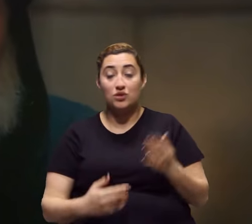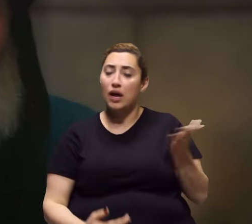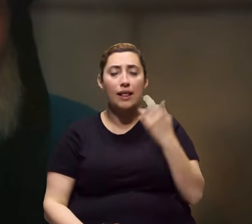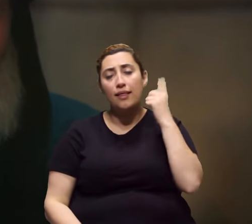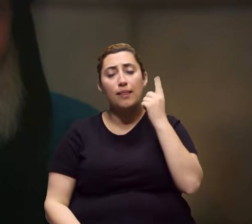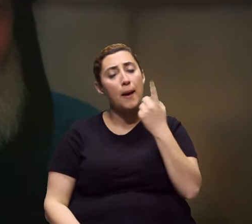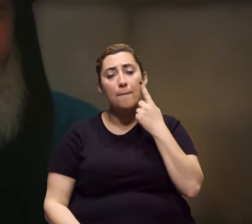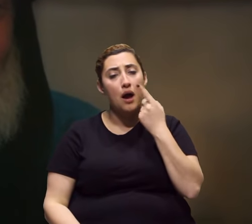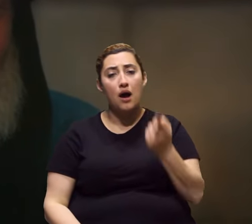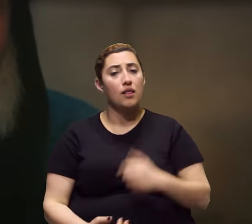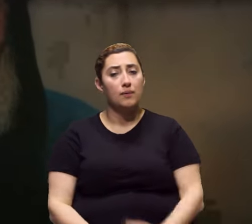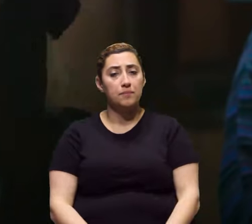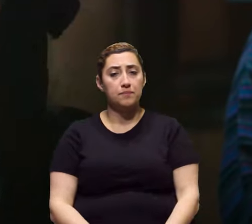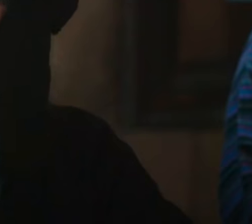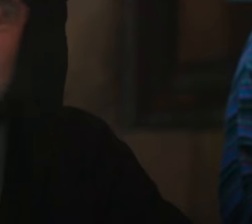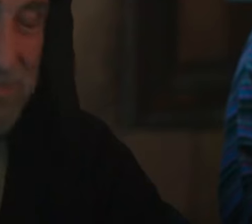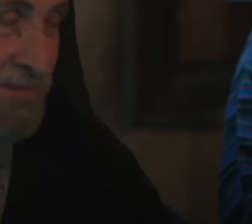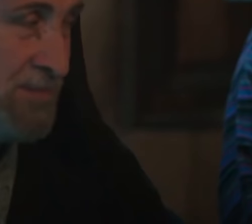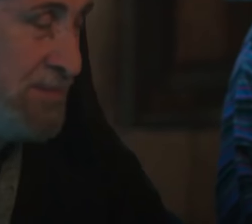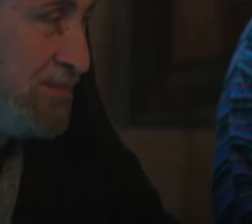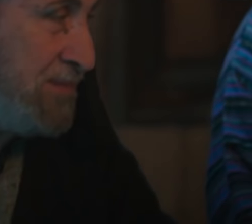Hele dinleyelim o vakit.